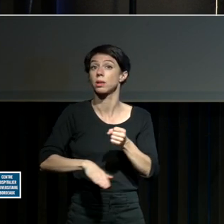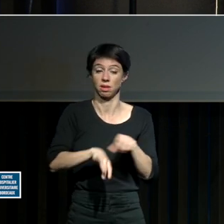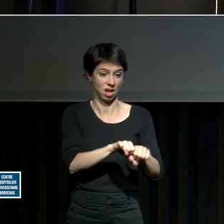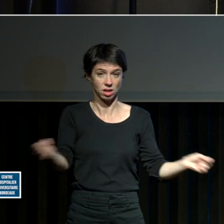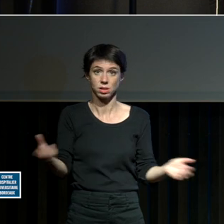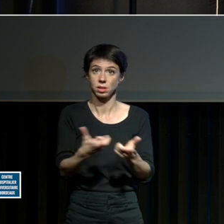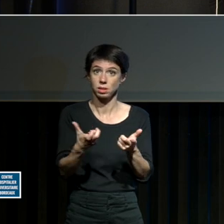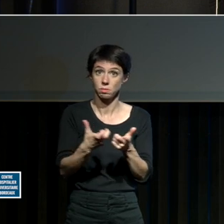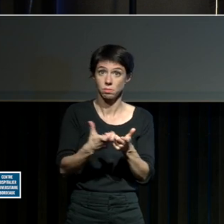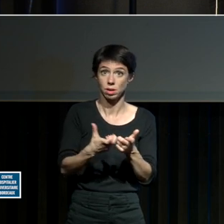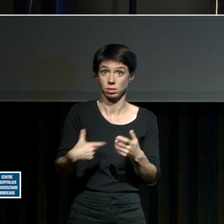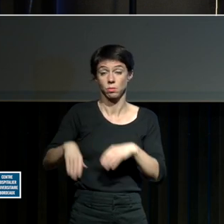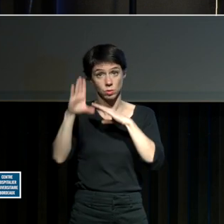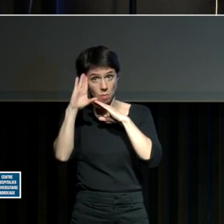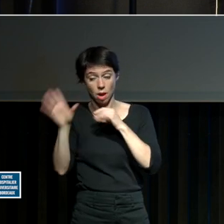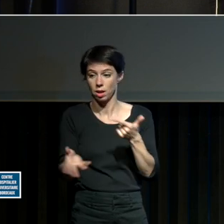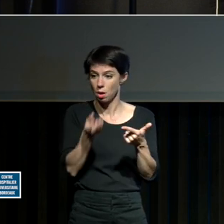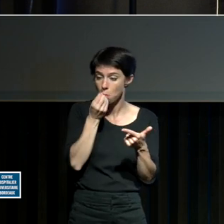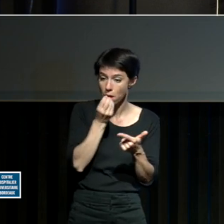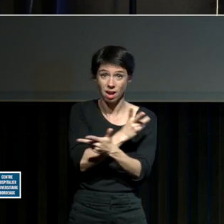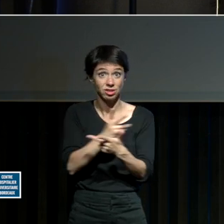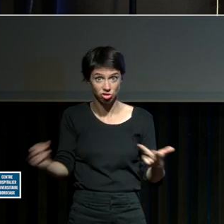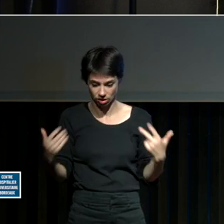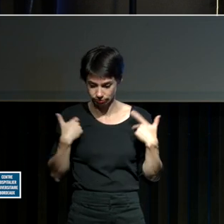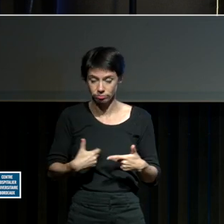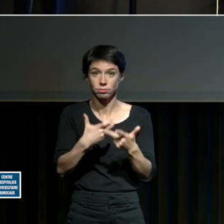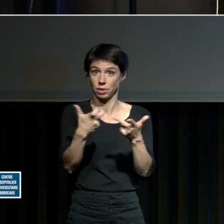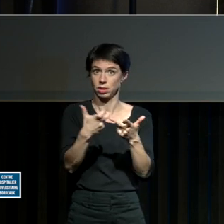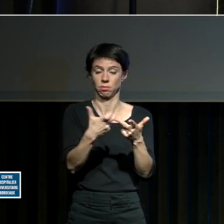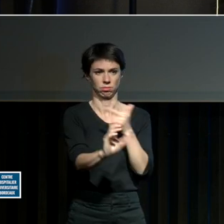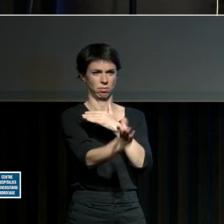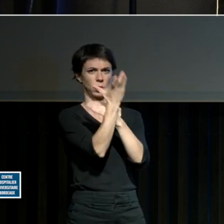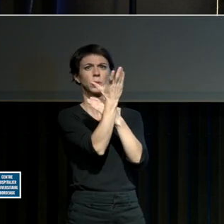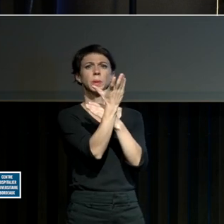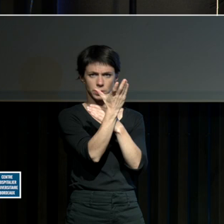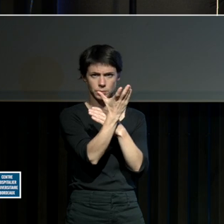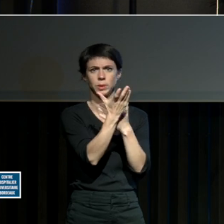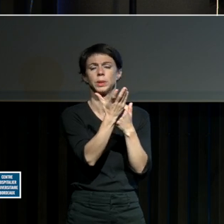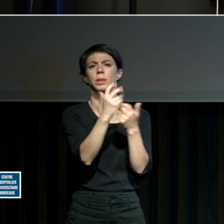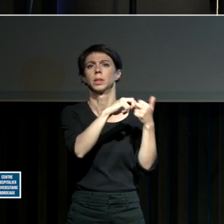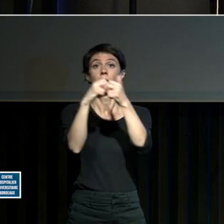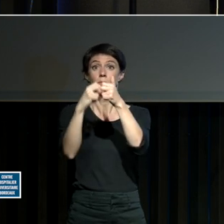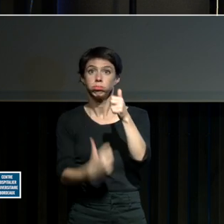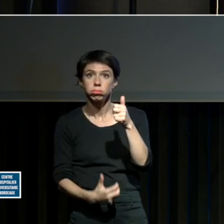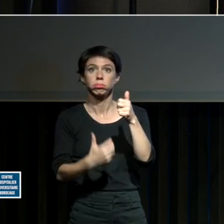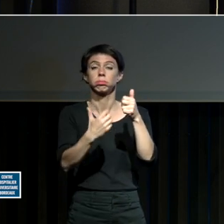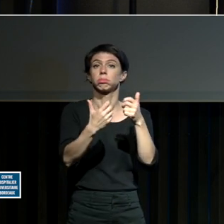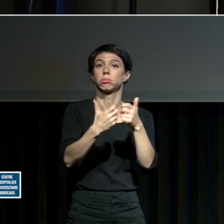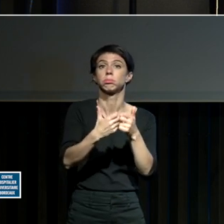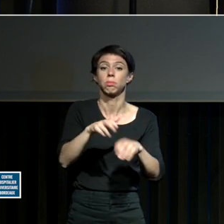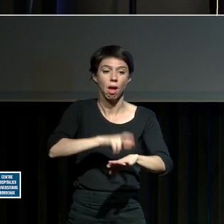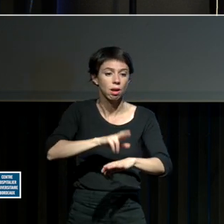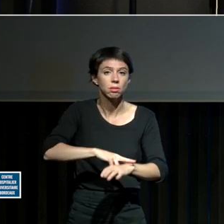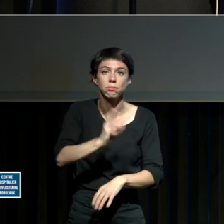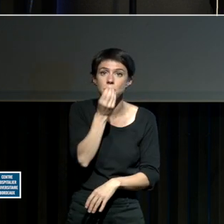repas ou l'hygiène. Sur le plan alimentaire, hein, cela va s'associer à une déstructuration des rythmes alimentaires,